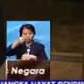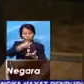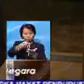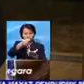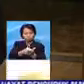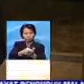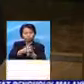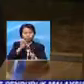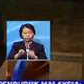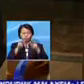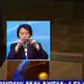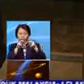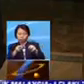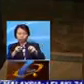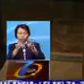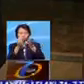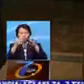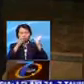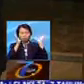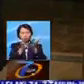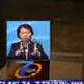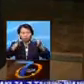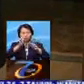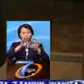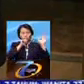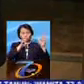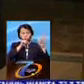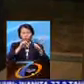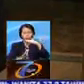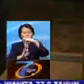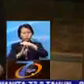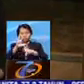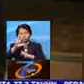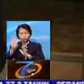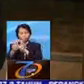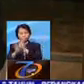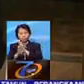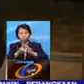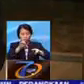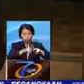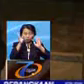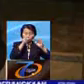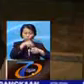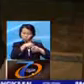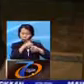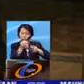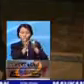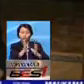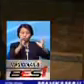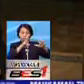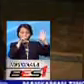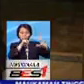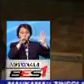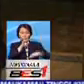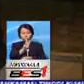lihat potensi pasaran bagi sarang burung walet di China mencecah RM5 bilion dan kedudukan Malaysia sebagai pengeluar utama bagi